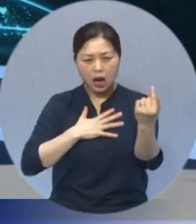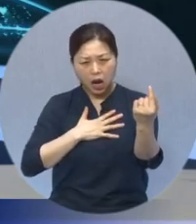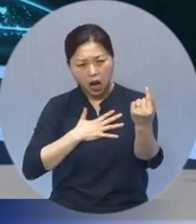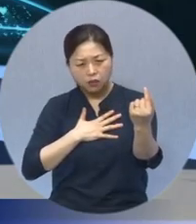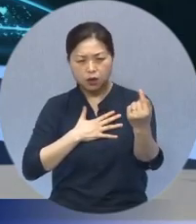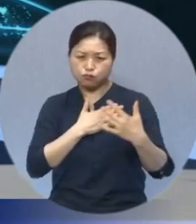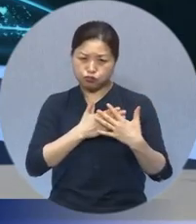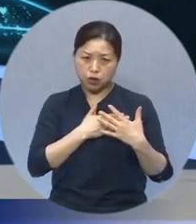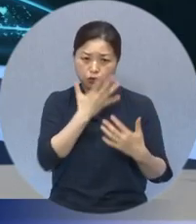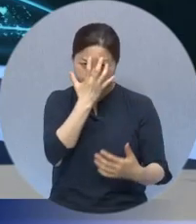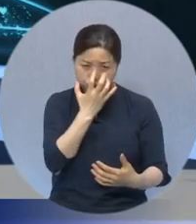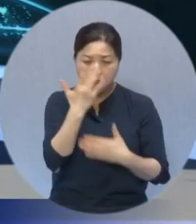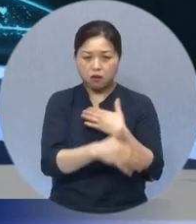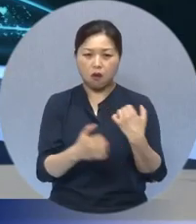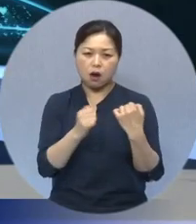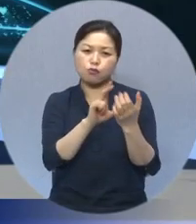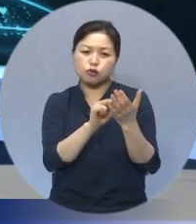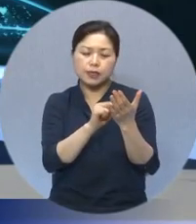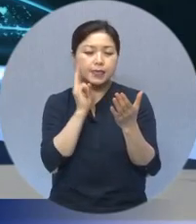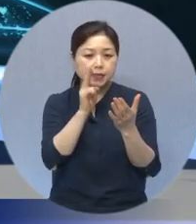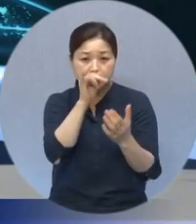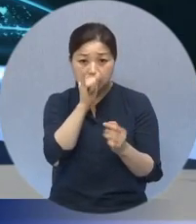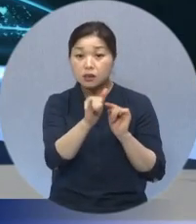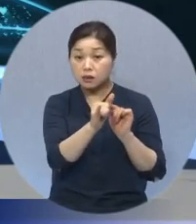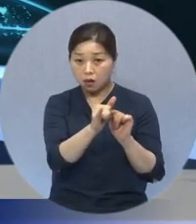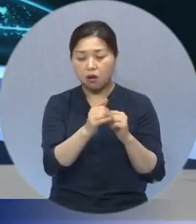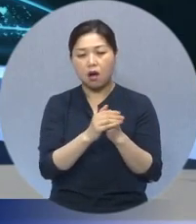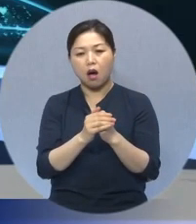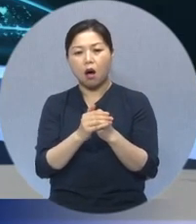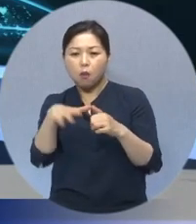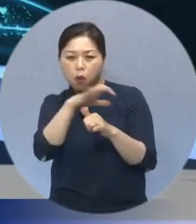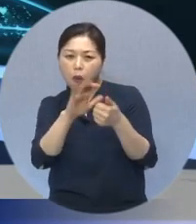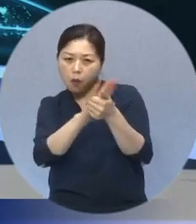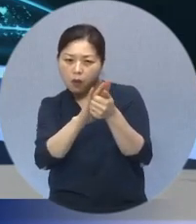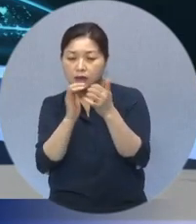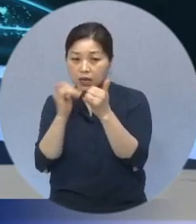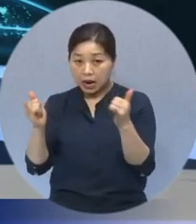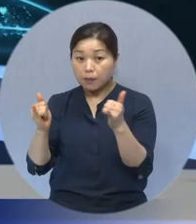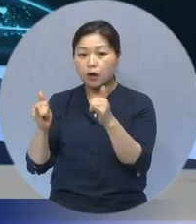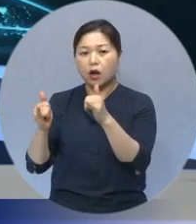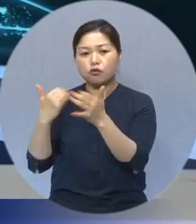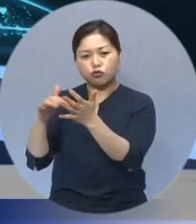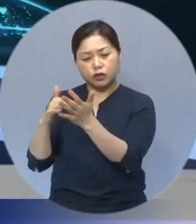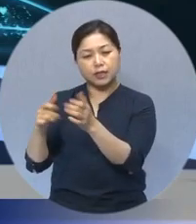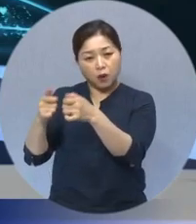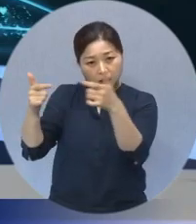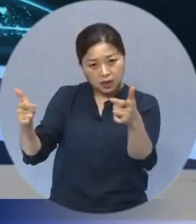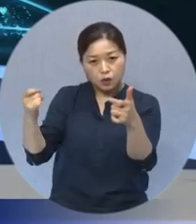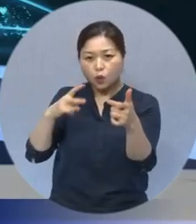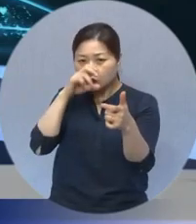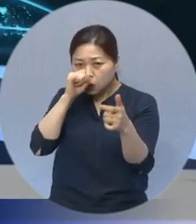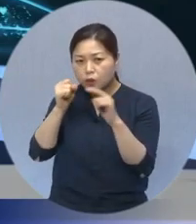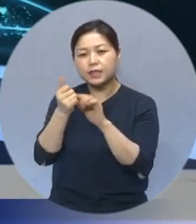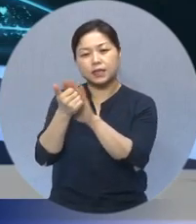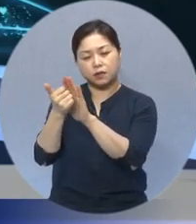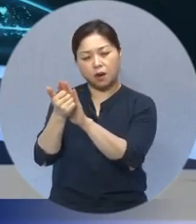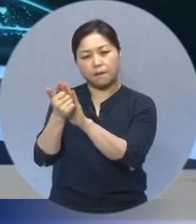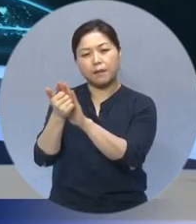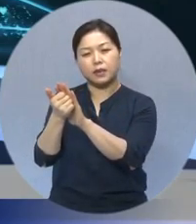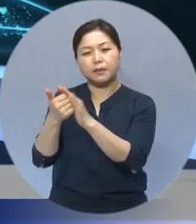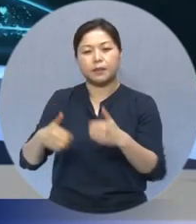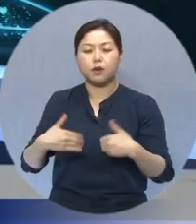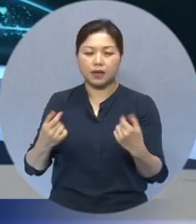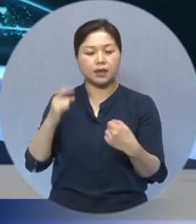우울 건강 문제도 심각한 만큼 돌고 밀렵 자체 확대와 같은 보다 양지를 지원책 마련이 필요해